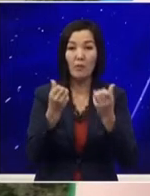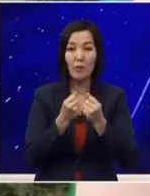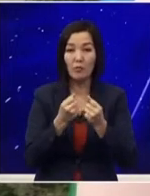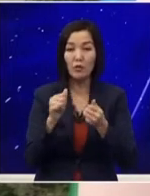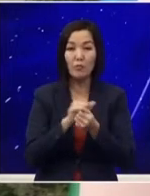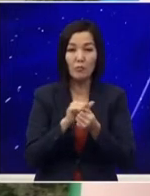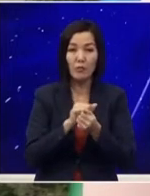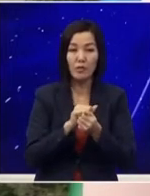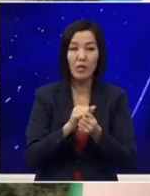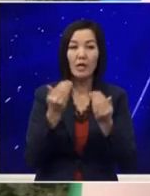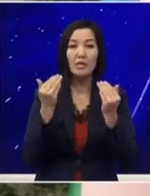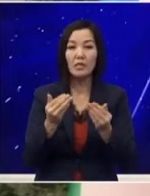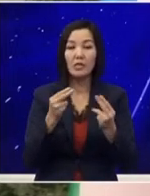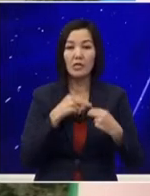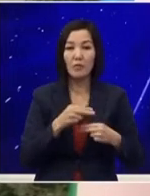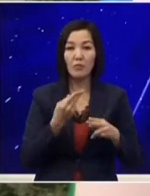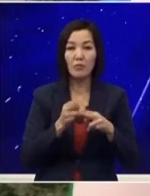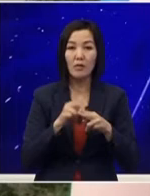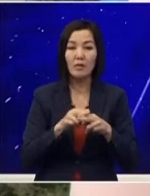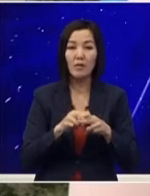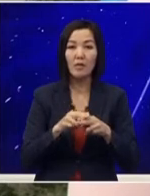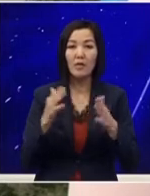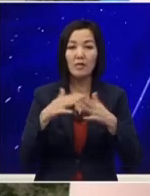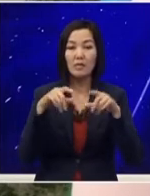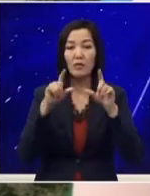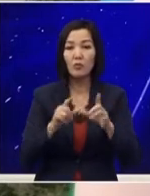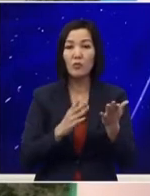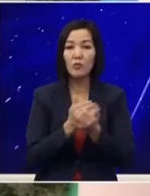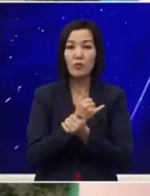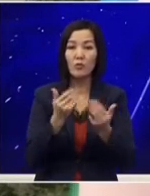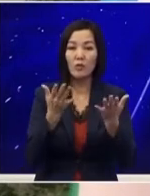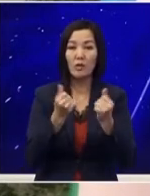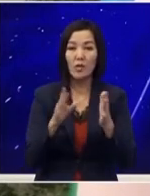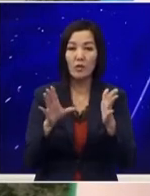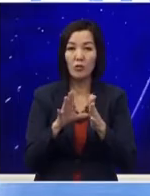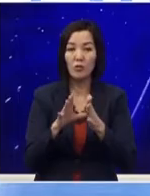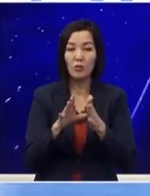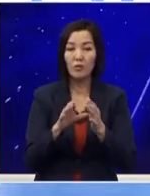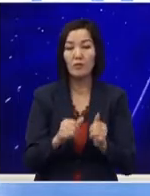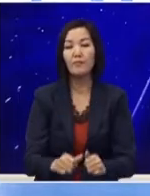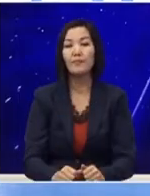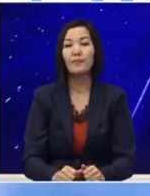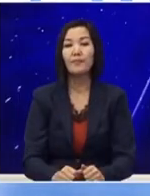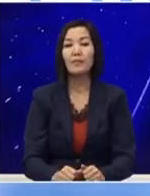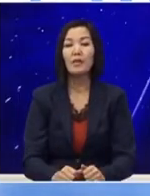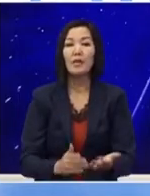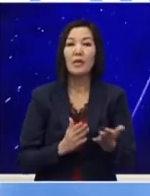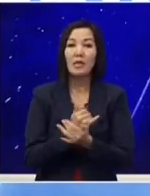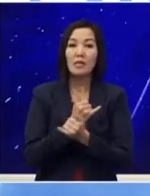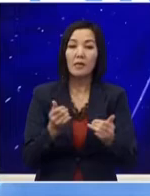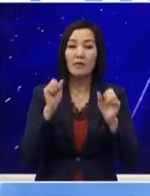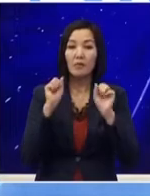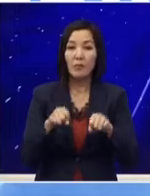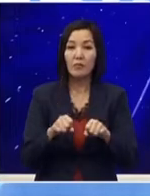бумажных носителях. Вот сейчас мы работаем над этим, чтобы они, сидя дома, получали услуги в электронном формате у себя дома. Применяемые сервисы позволили